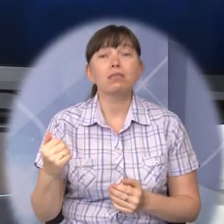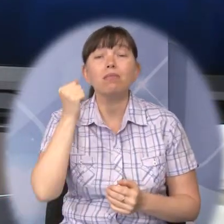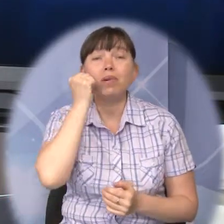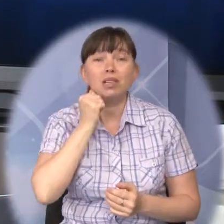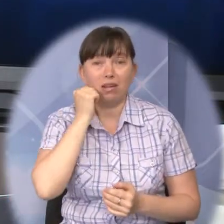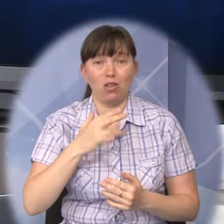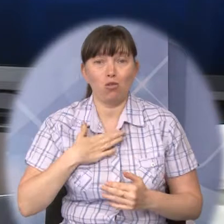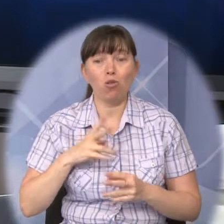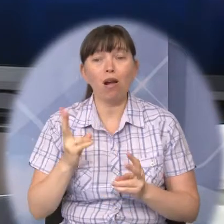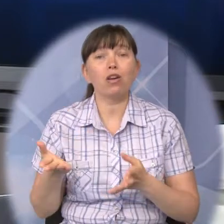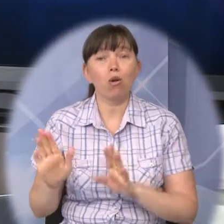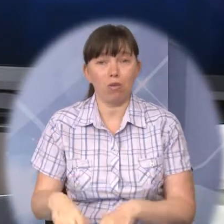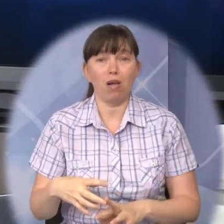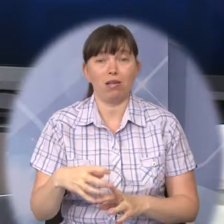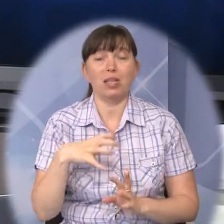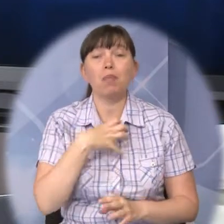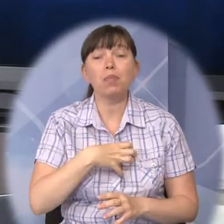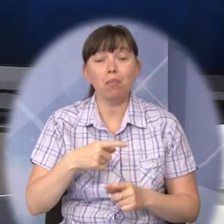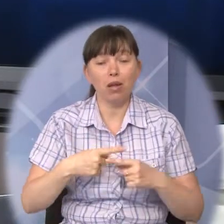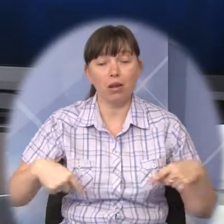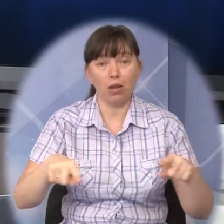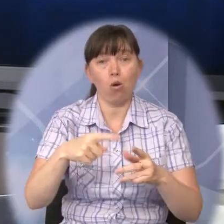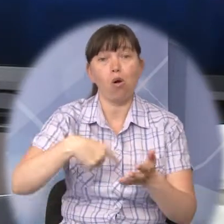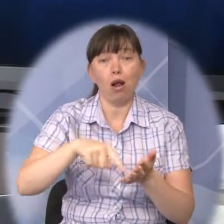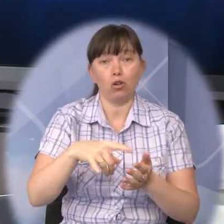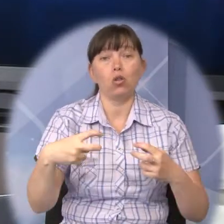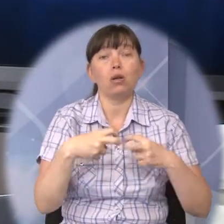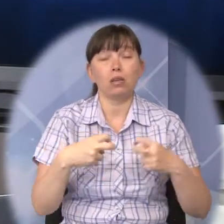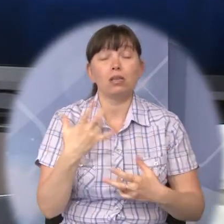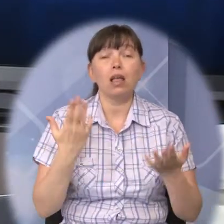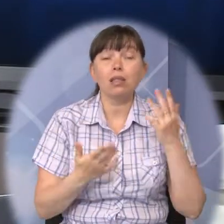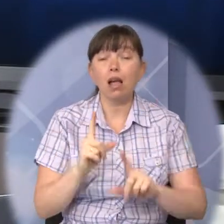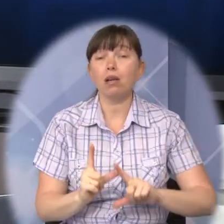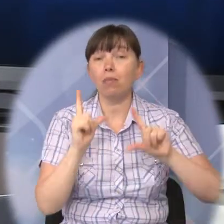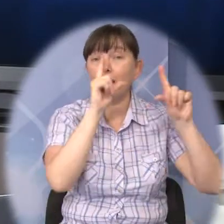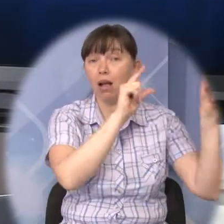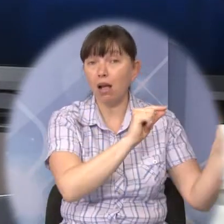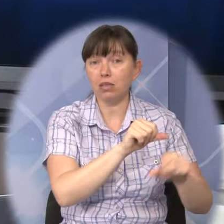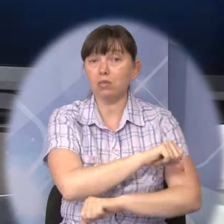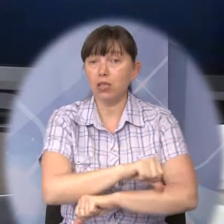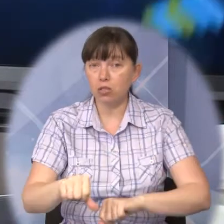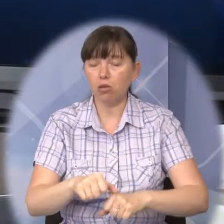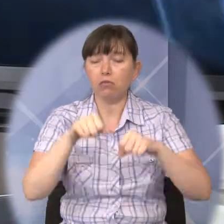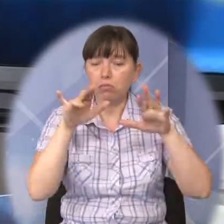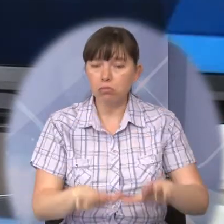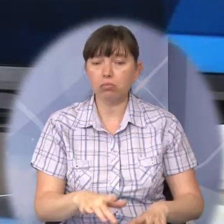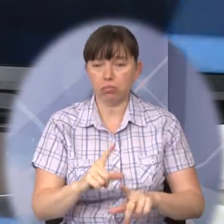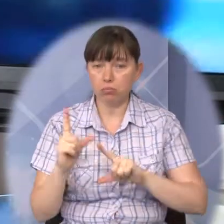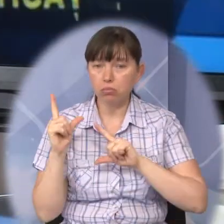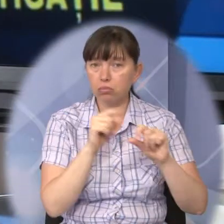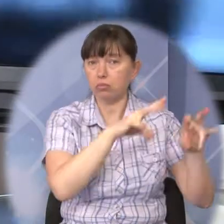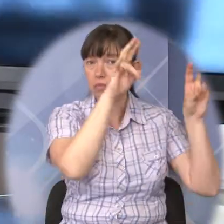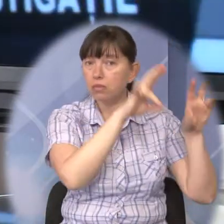bătrâneilor noștri din primăria orașului Rezina, plecând undeva peste hotare, hotărându-se să